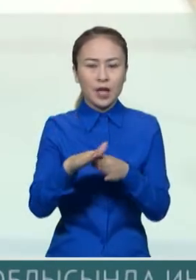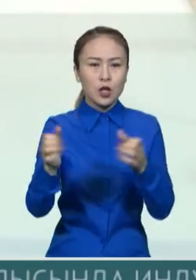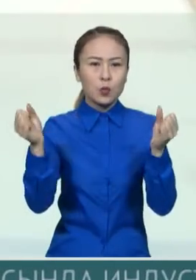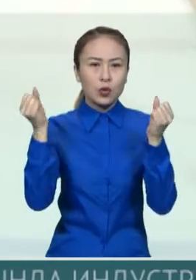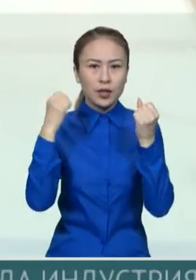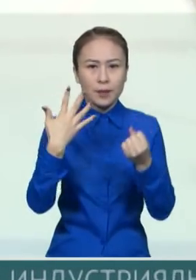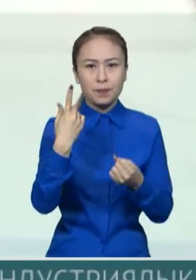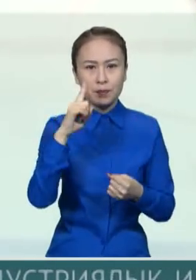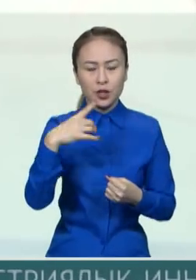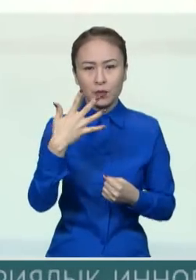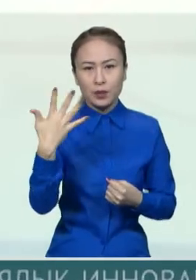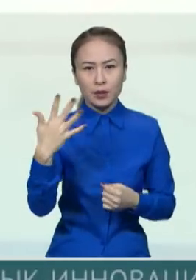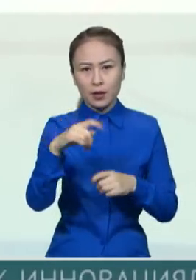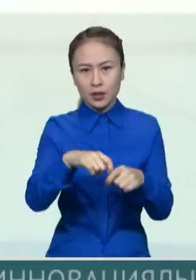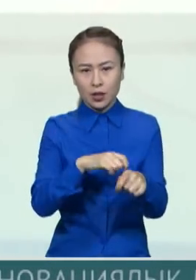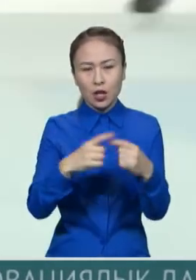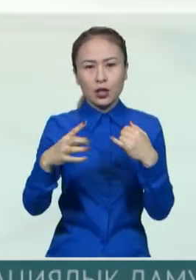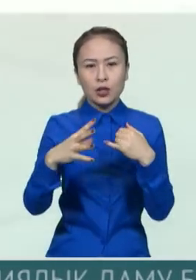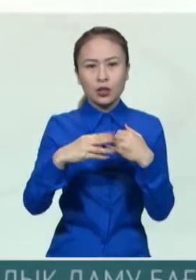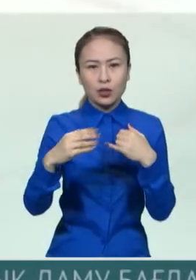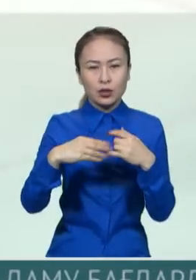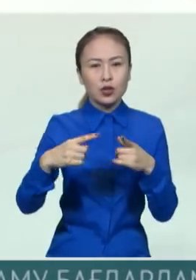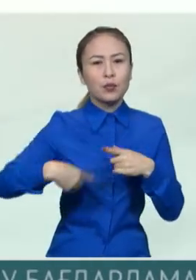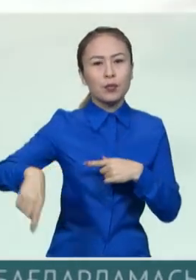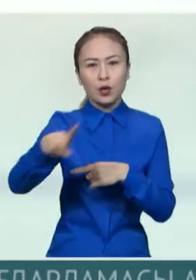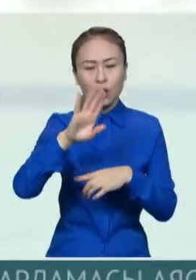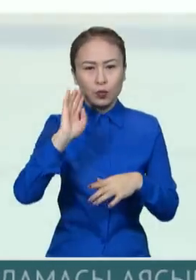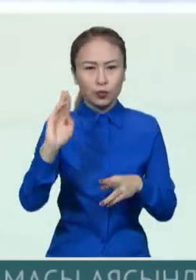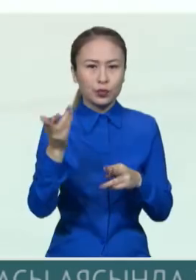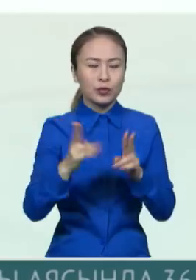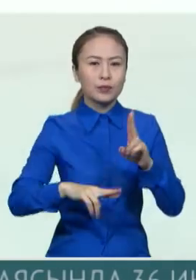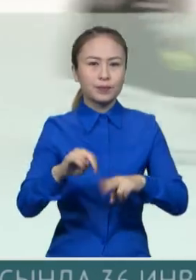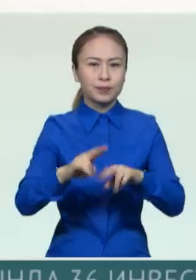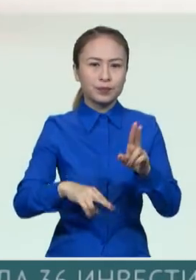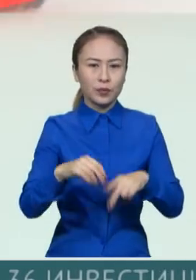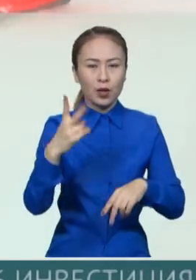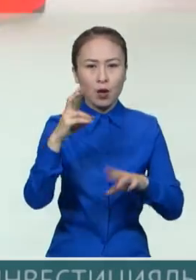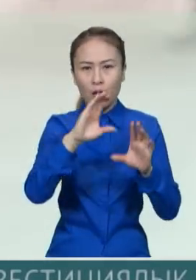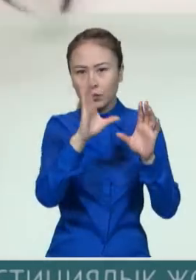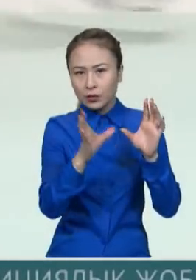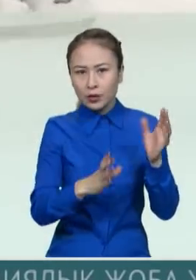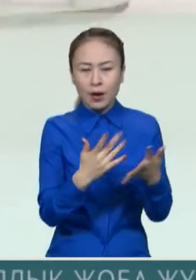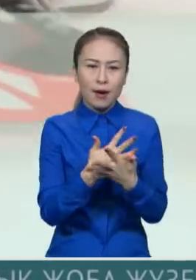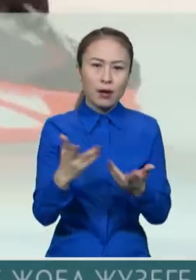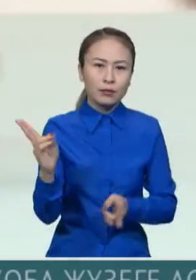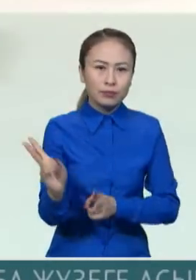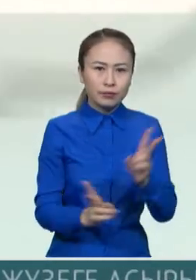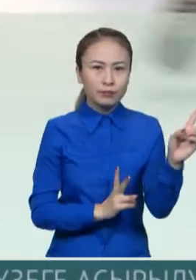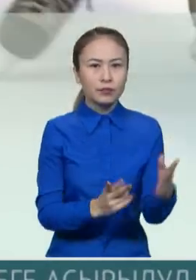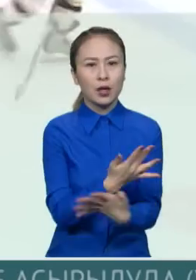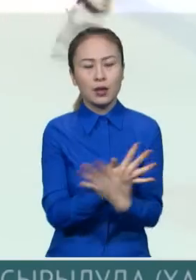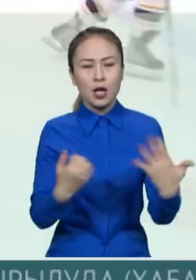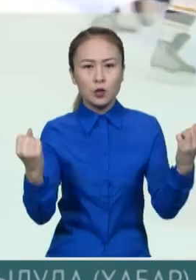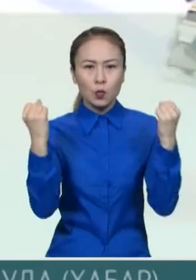аспақ. Спорт нысаны 1,5 гектар жерге тұрғызылады. Орталықта халықаралық талаптарға сай келетін мұз айдыны мен 2,5 мың